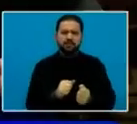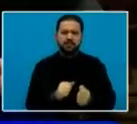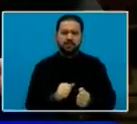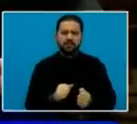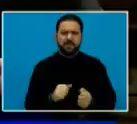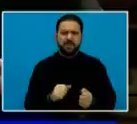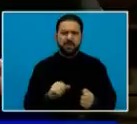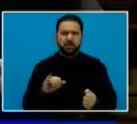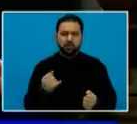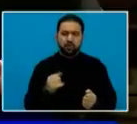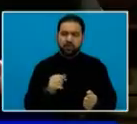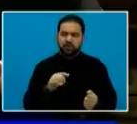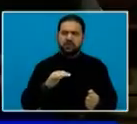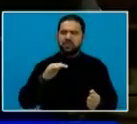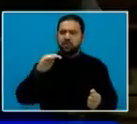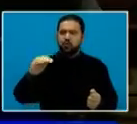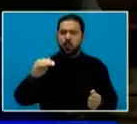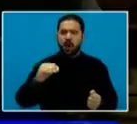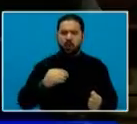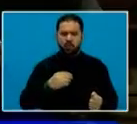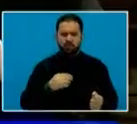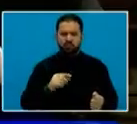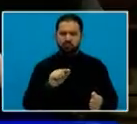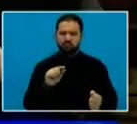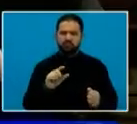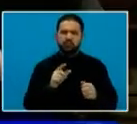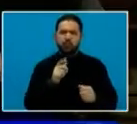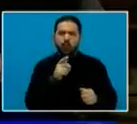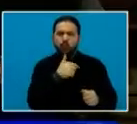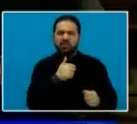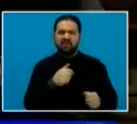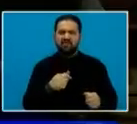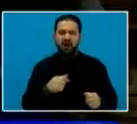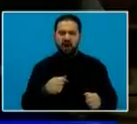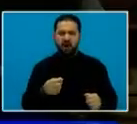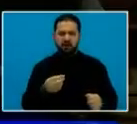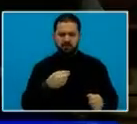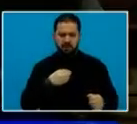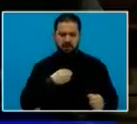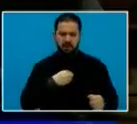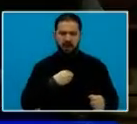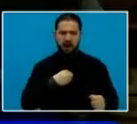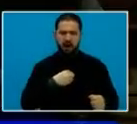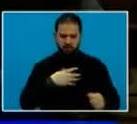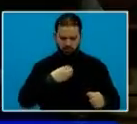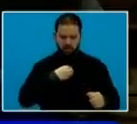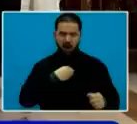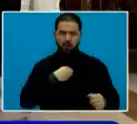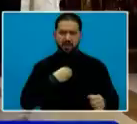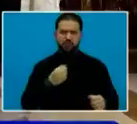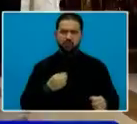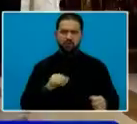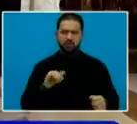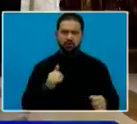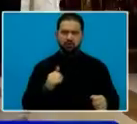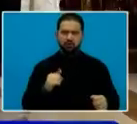de aici, și îl situau undeva așa în capul pieptului și de aici, domne, când eroul se ridica și se punea la luptă, făcea prăpăd.